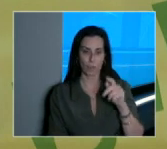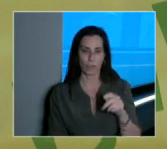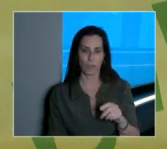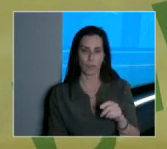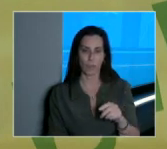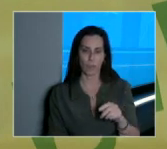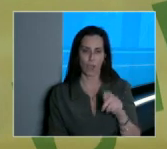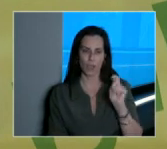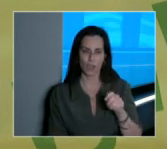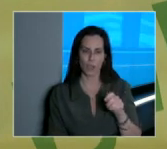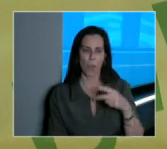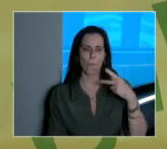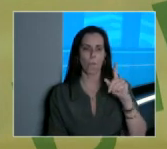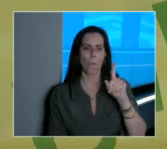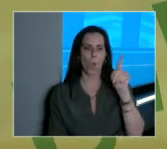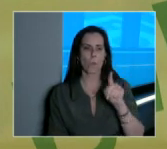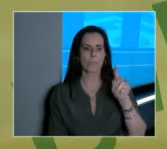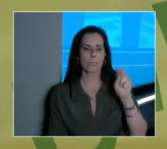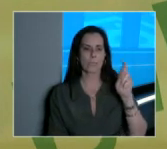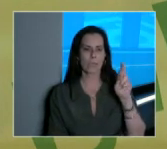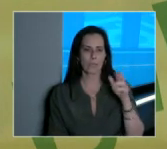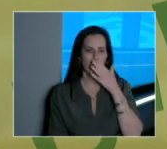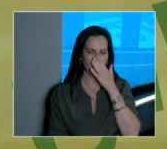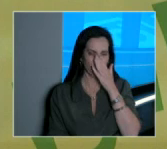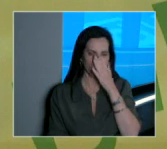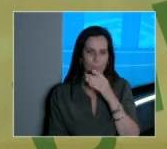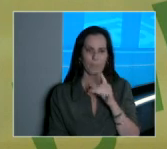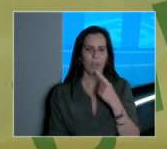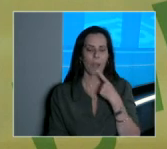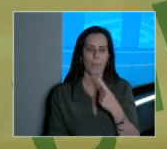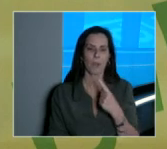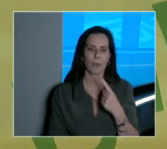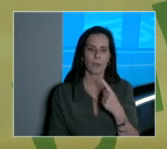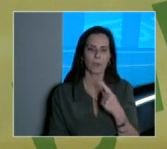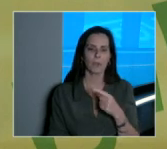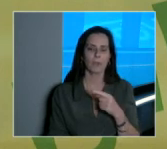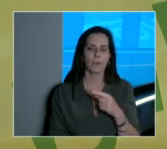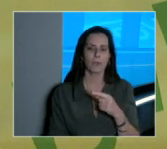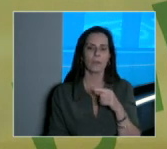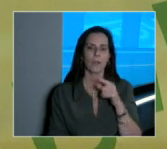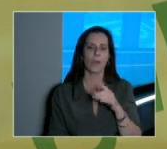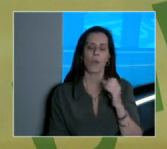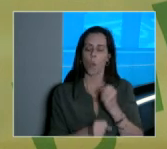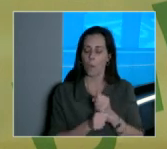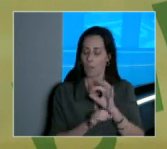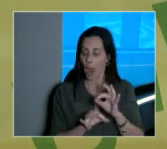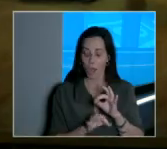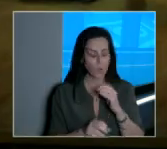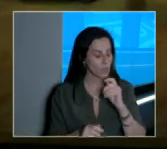פרופסור השופט פוזנר, השופט יהודי, יהודי אמריקאי פוזנר קרא לאהרן ברק פיראט שגנב